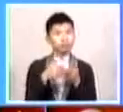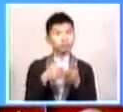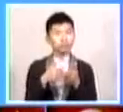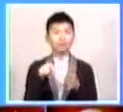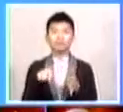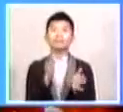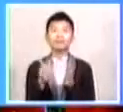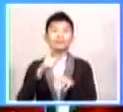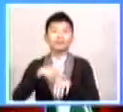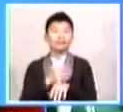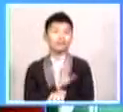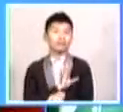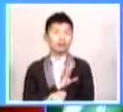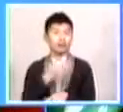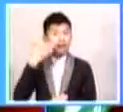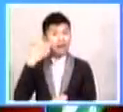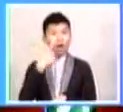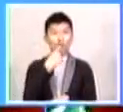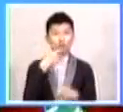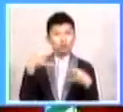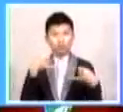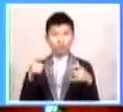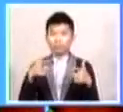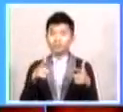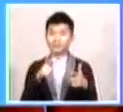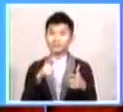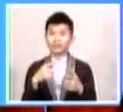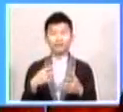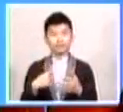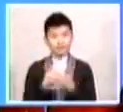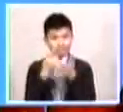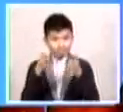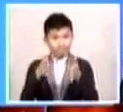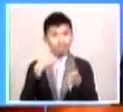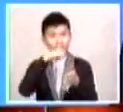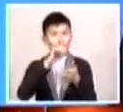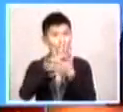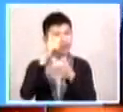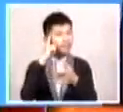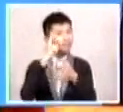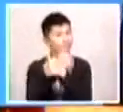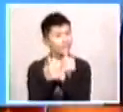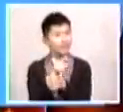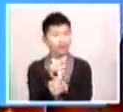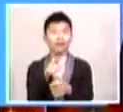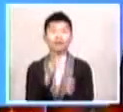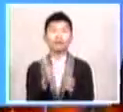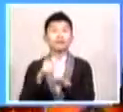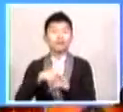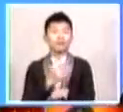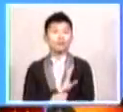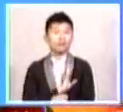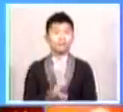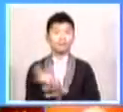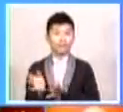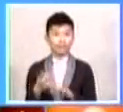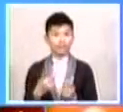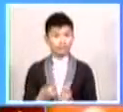性，一个超越蓝绿、单纯为台湾未来设想的理性。第二个故